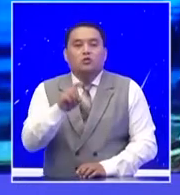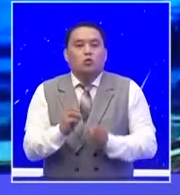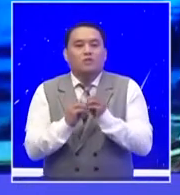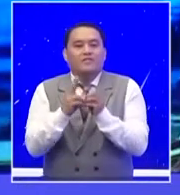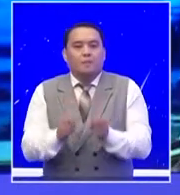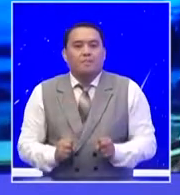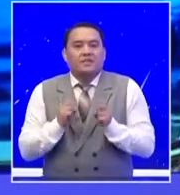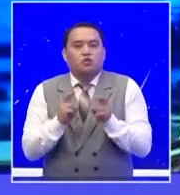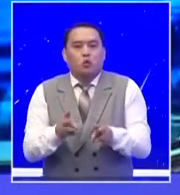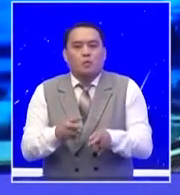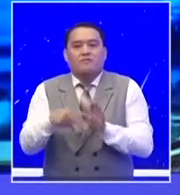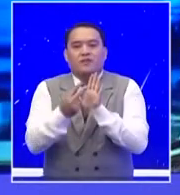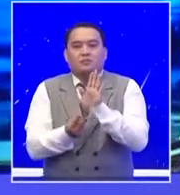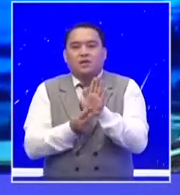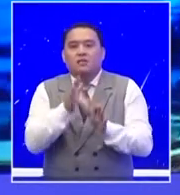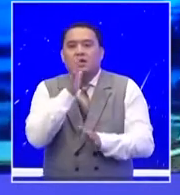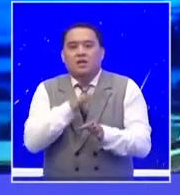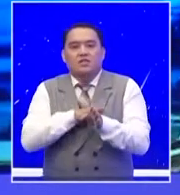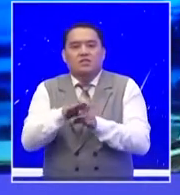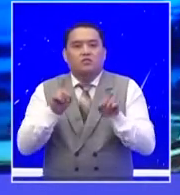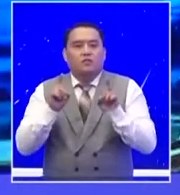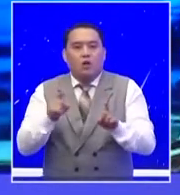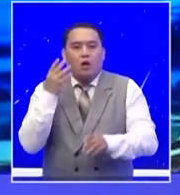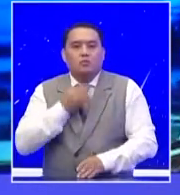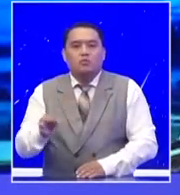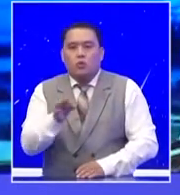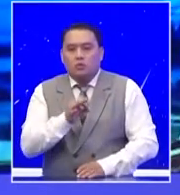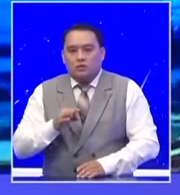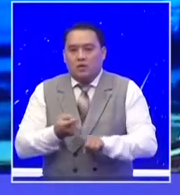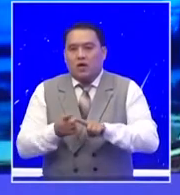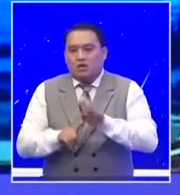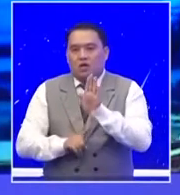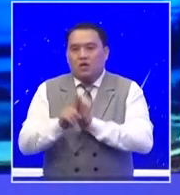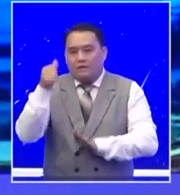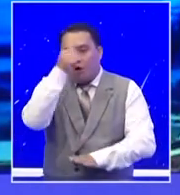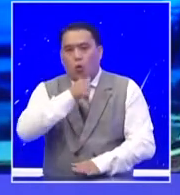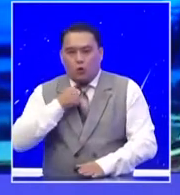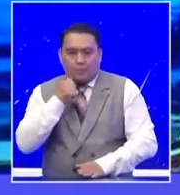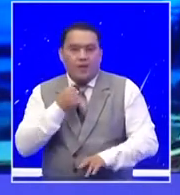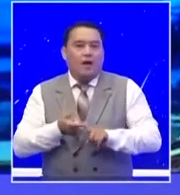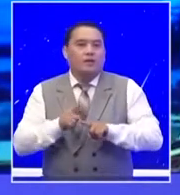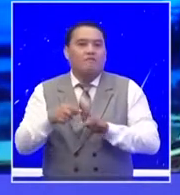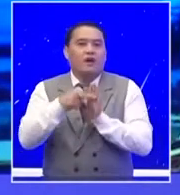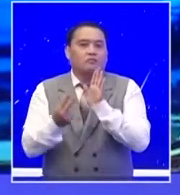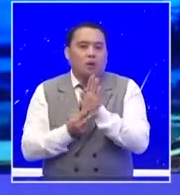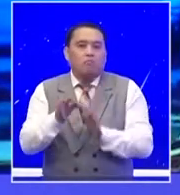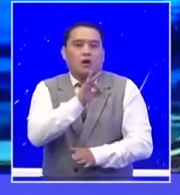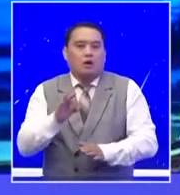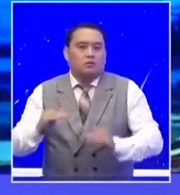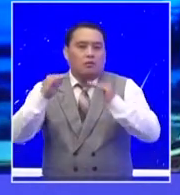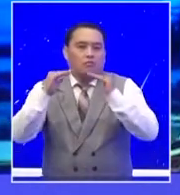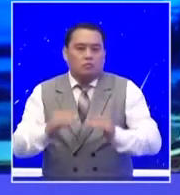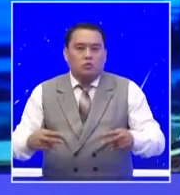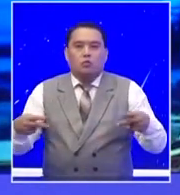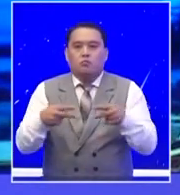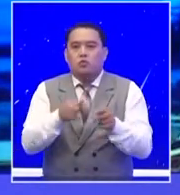112 преступлений в отношении несовершеннолетних зарегистрировано в Алматинской области с начала текущего года. Это на 18% меньше по